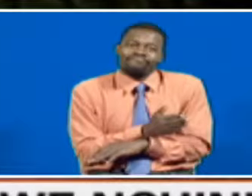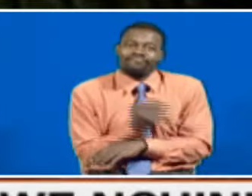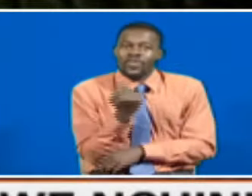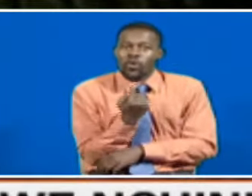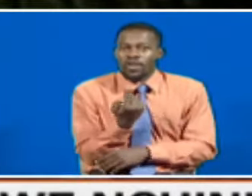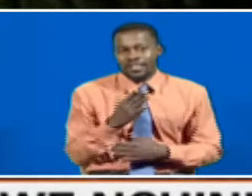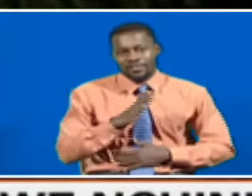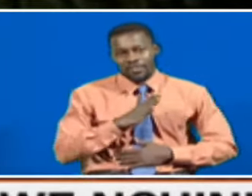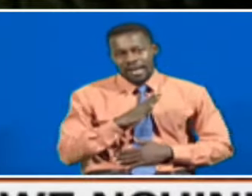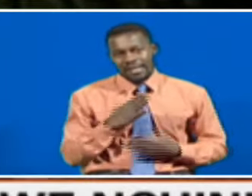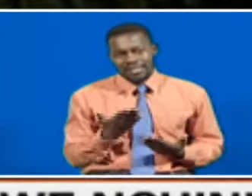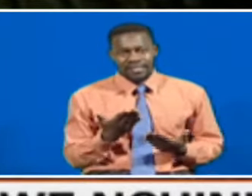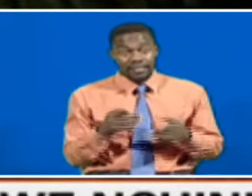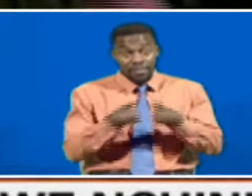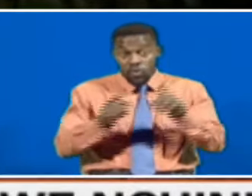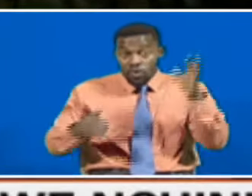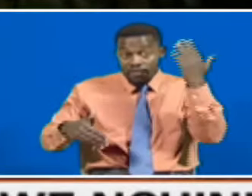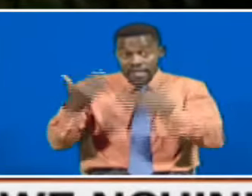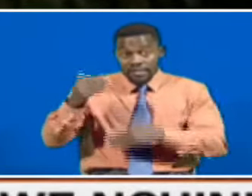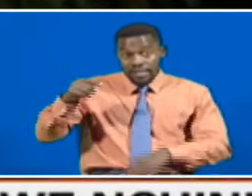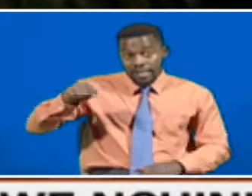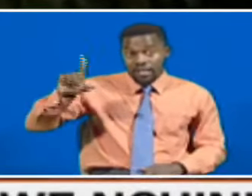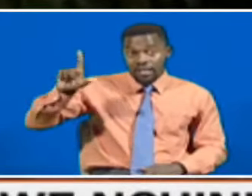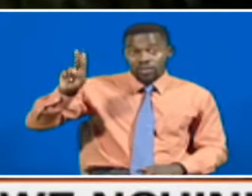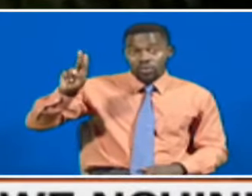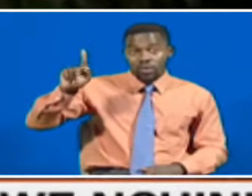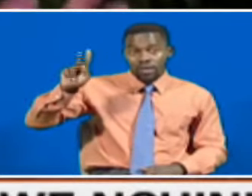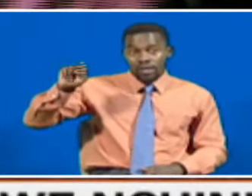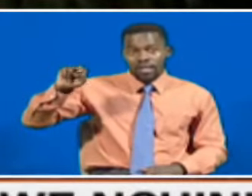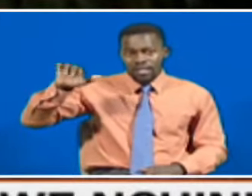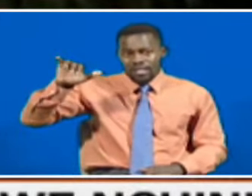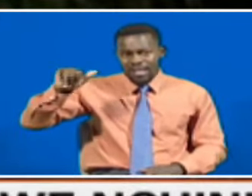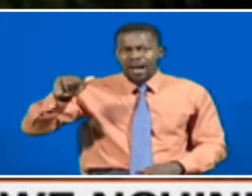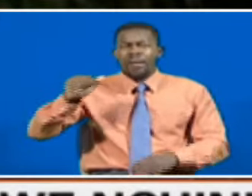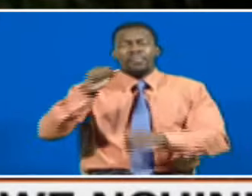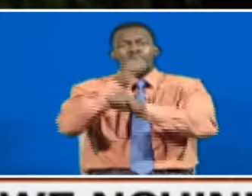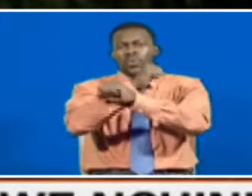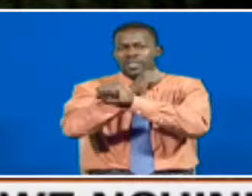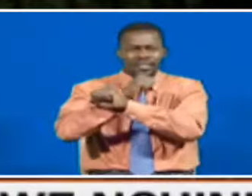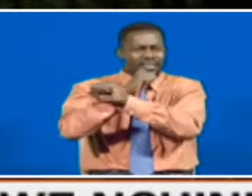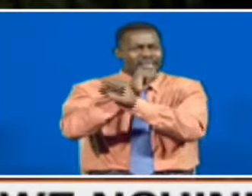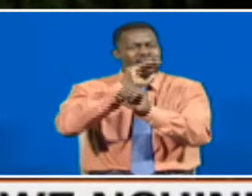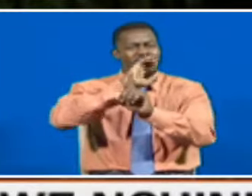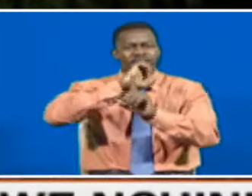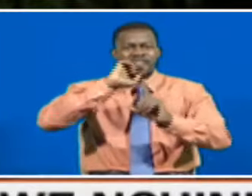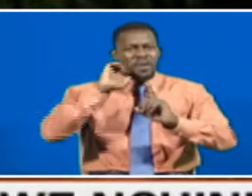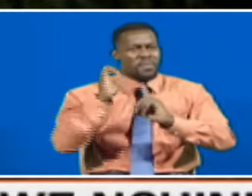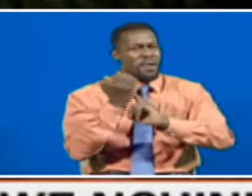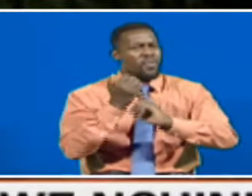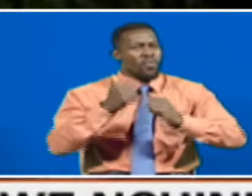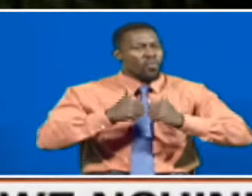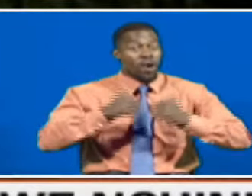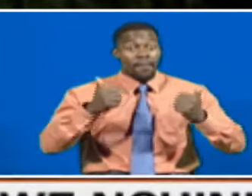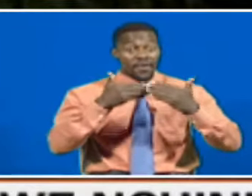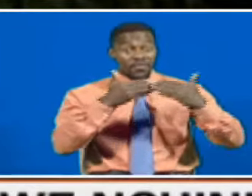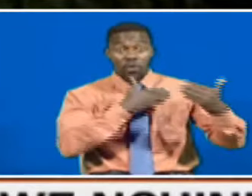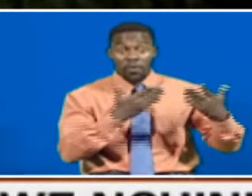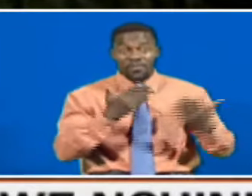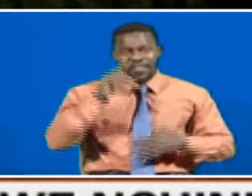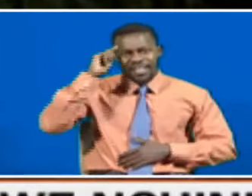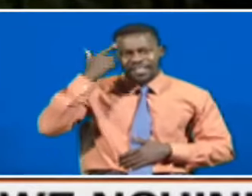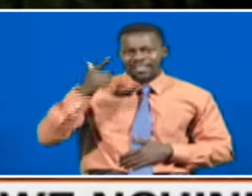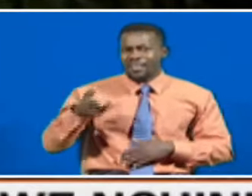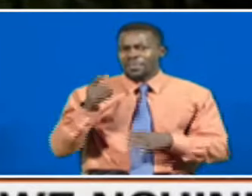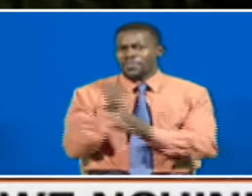hii University ya Lukenya vile imejaribu kubadilisha hii pahali ambao kila mtu alikuwa anafikiria uwezi